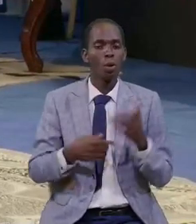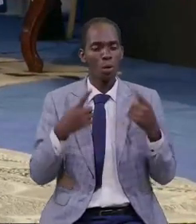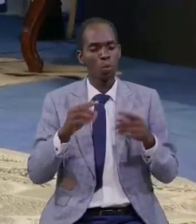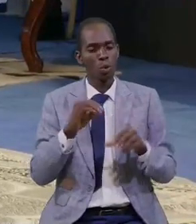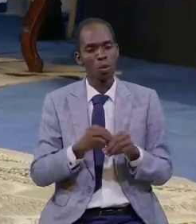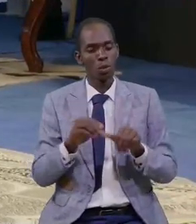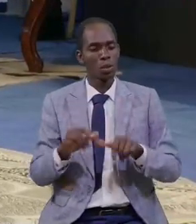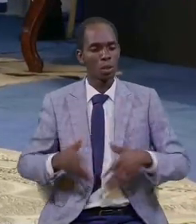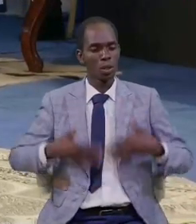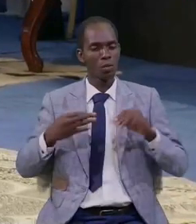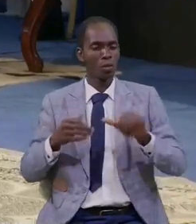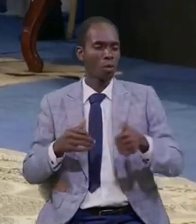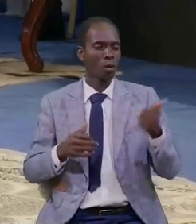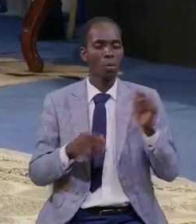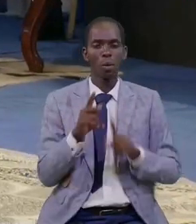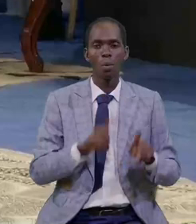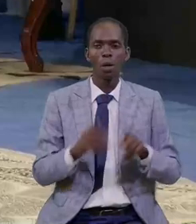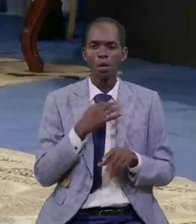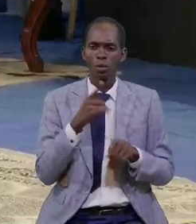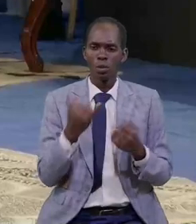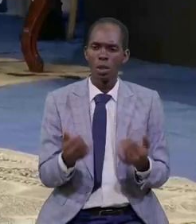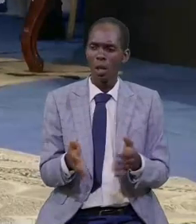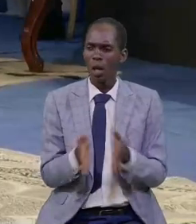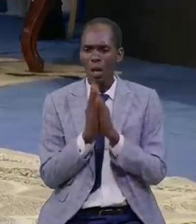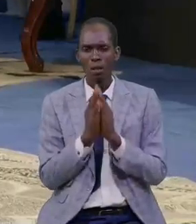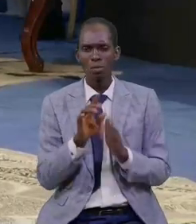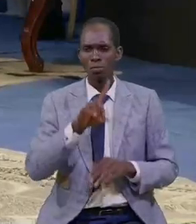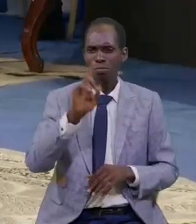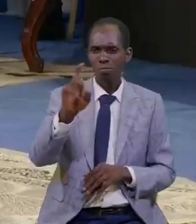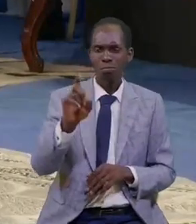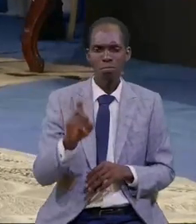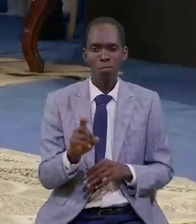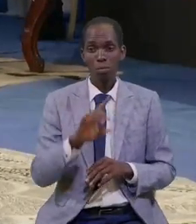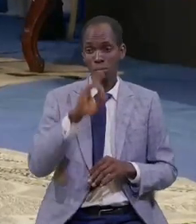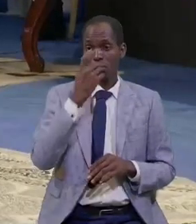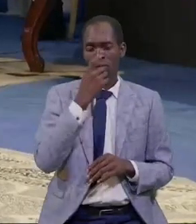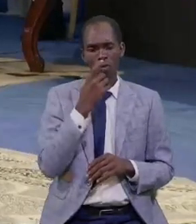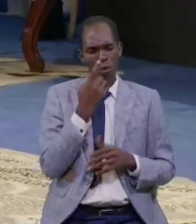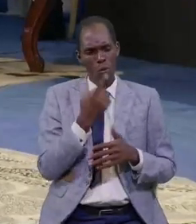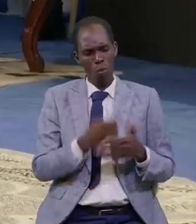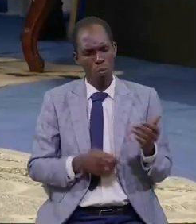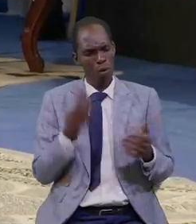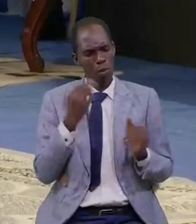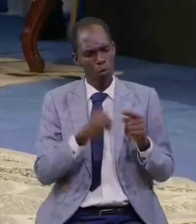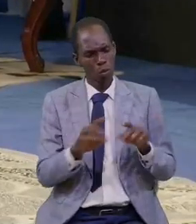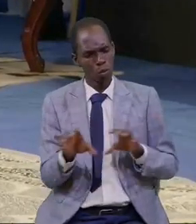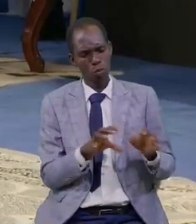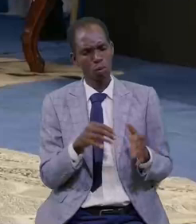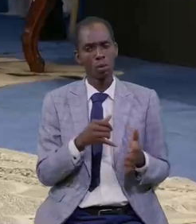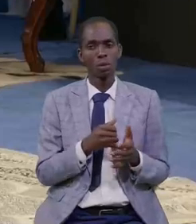et tu te demandes comment est-ce qu'ils arrivent à le faire alors il mentionnent un M